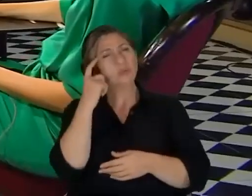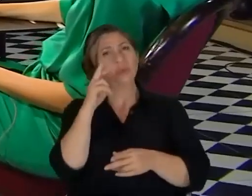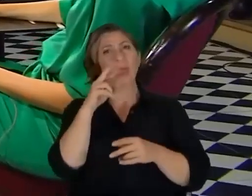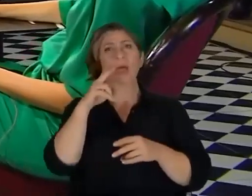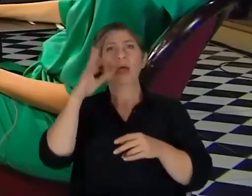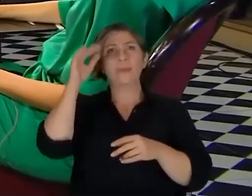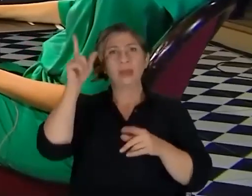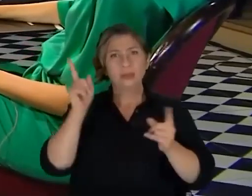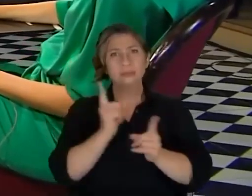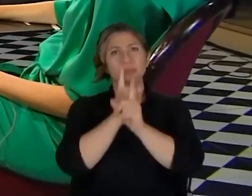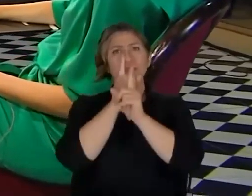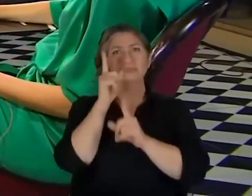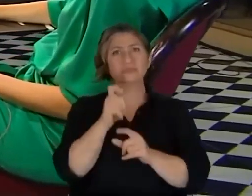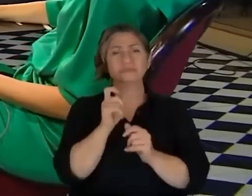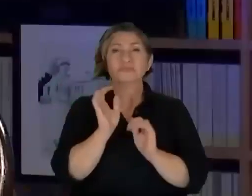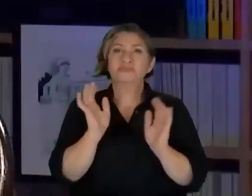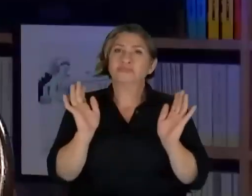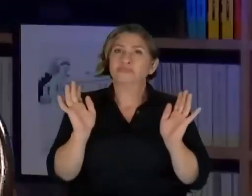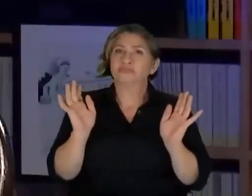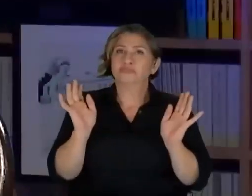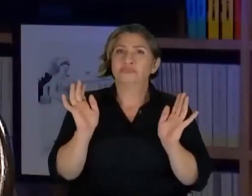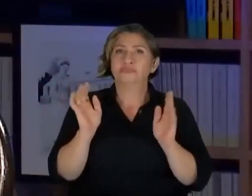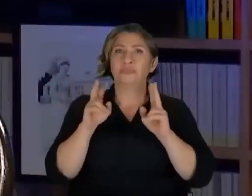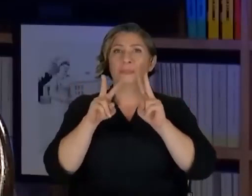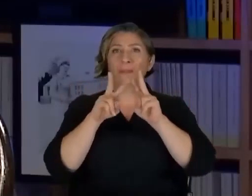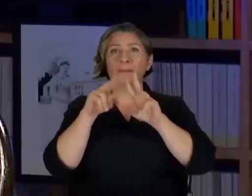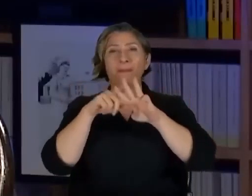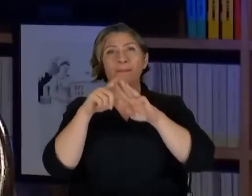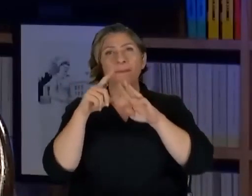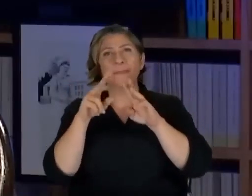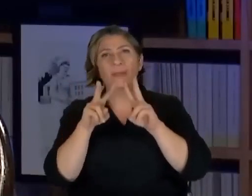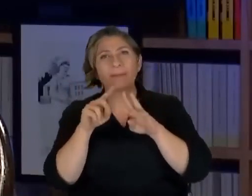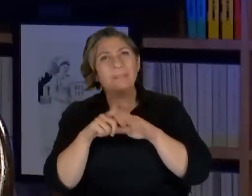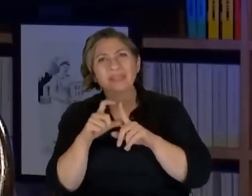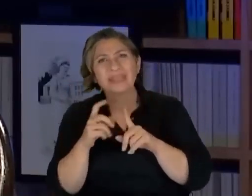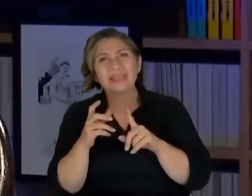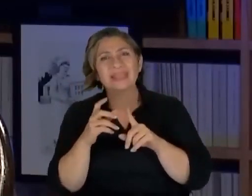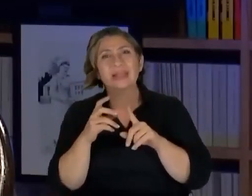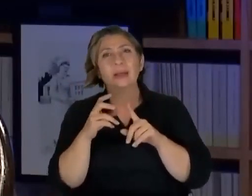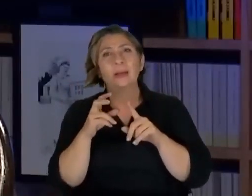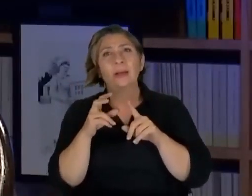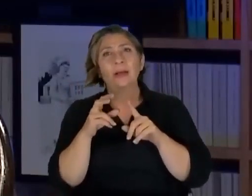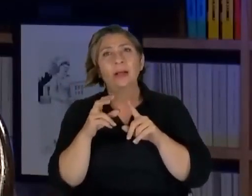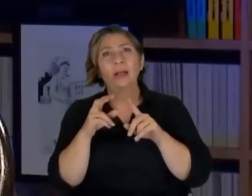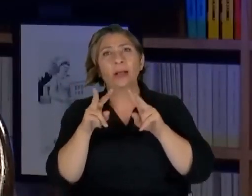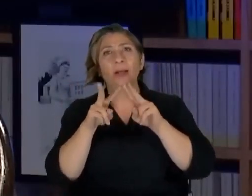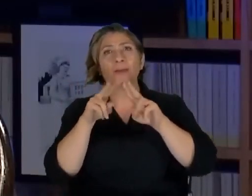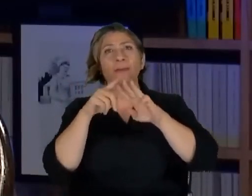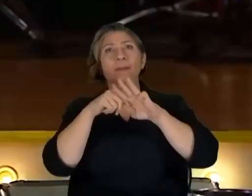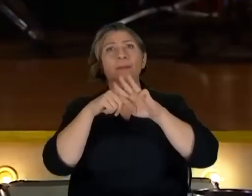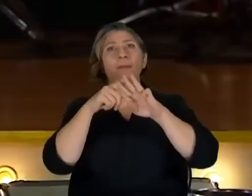New York'ta falan mı karşılaştık acaba? Bilmiyorum. Met'te falan mı acaba? Met neydi? Metropolitan Museum'da falan